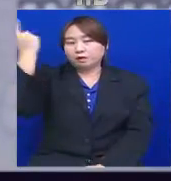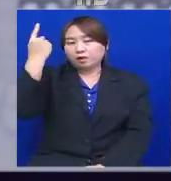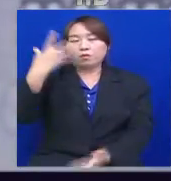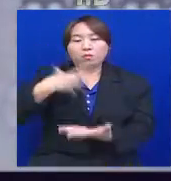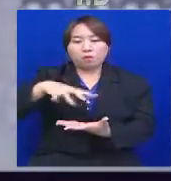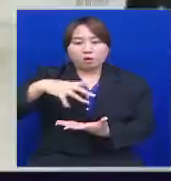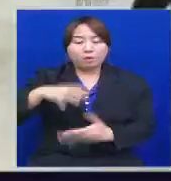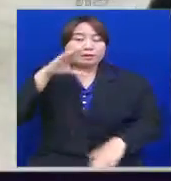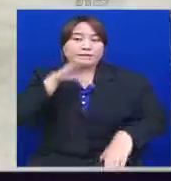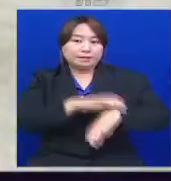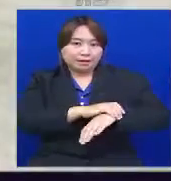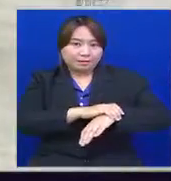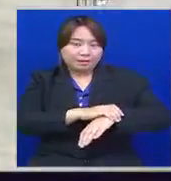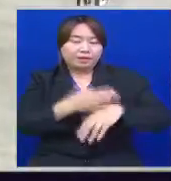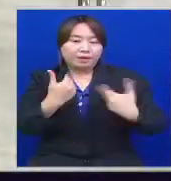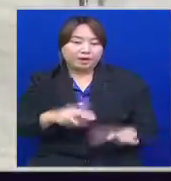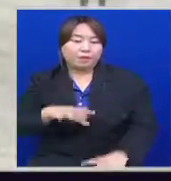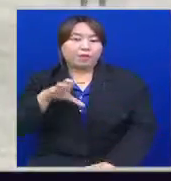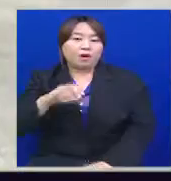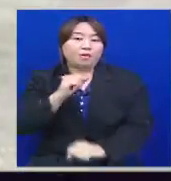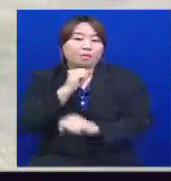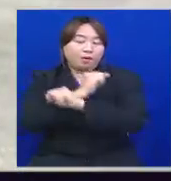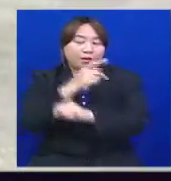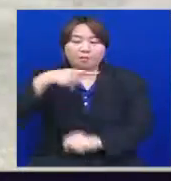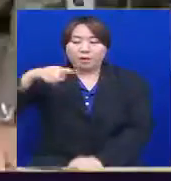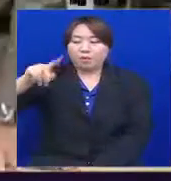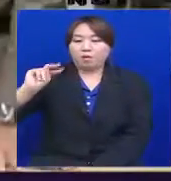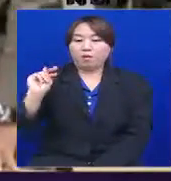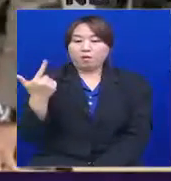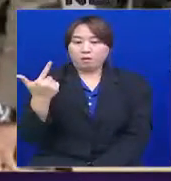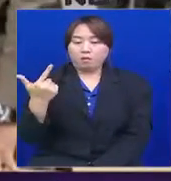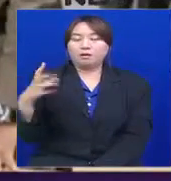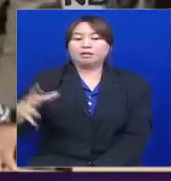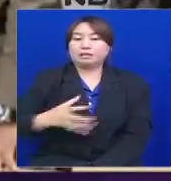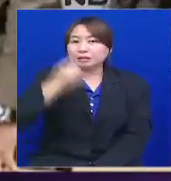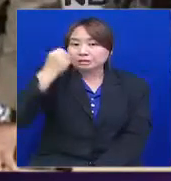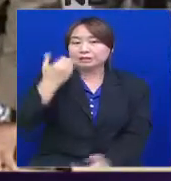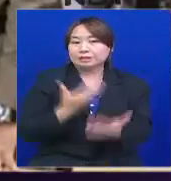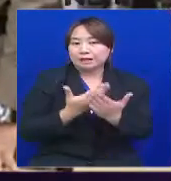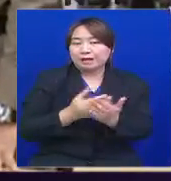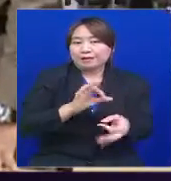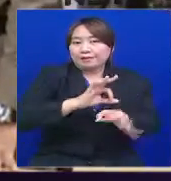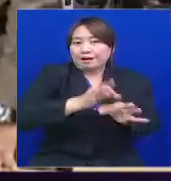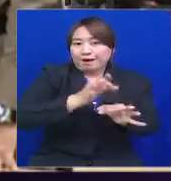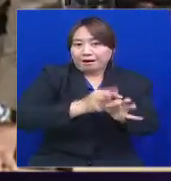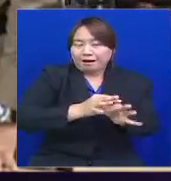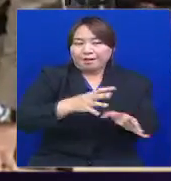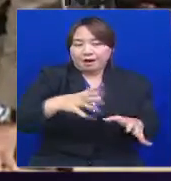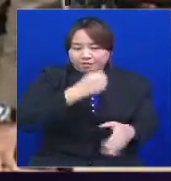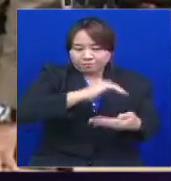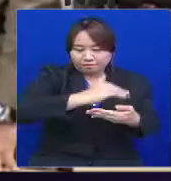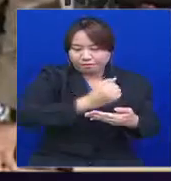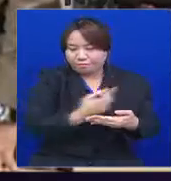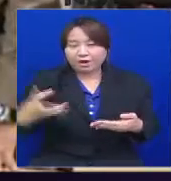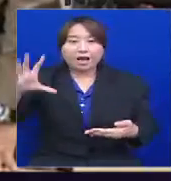หลังจับกุมตัวสำนักงานป้องกันและปราบปรามการฟอกเงินหรือปปงได้ยึดและอายัดเงินในบัญชีเอาไว้กว่า 50บัญชี